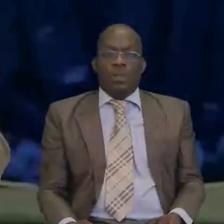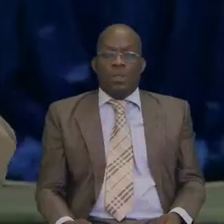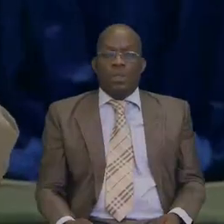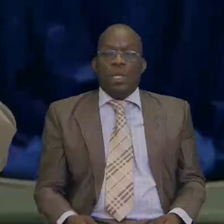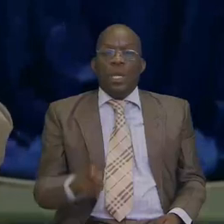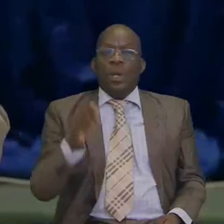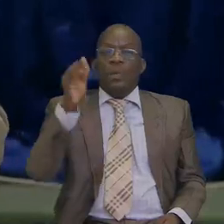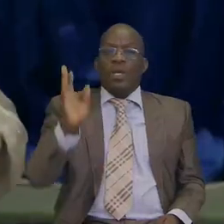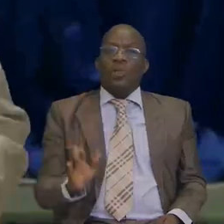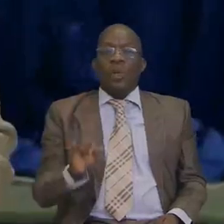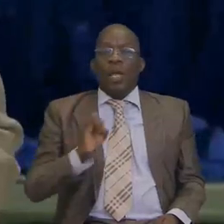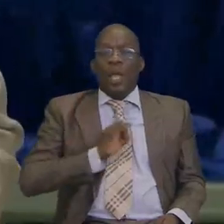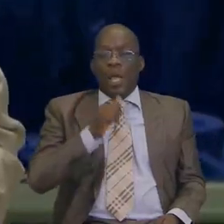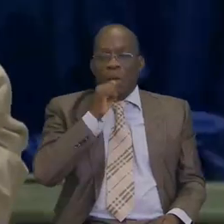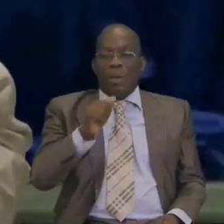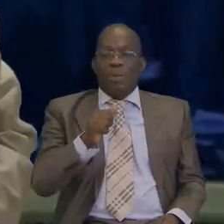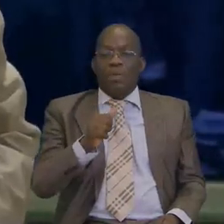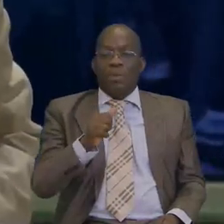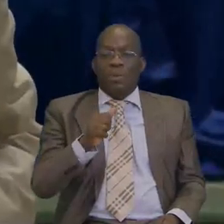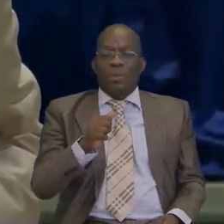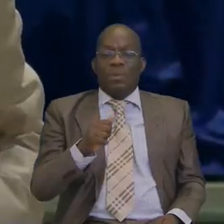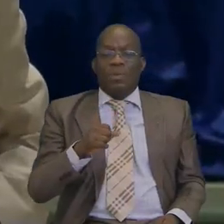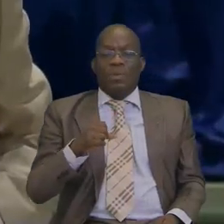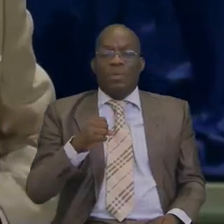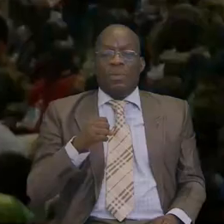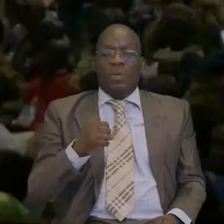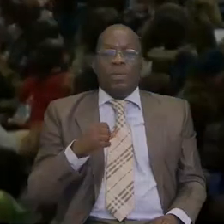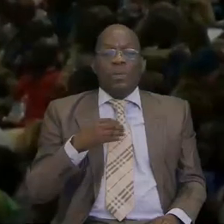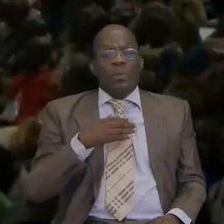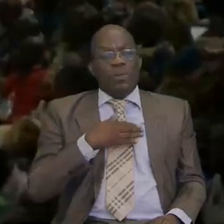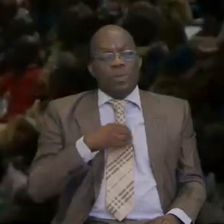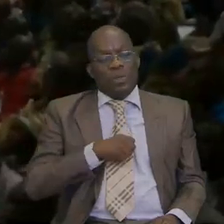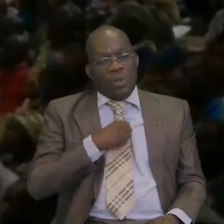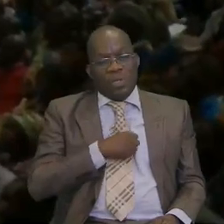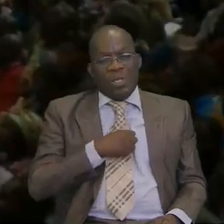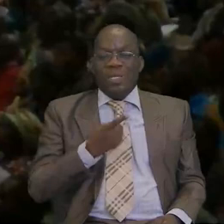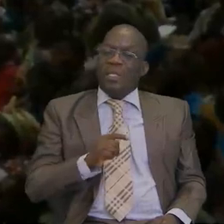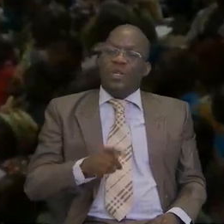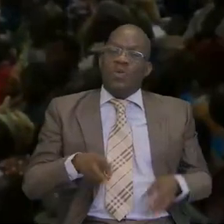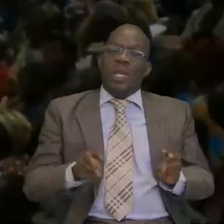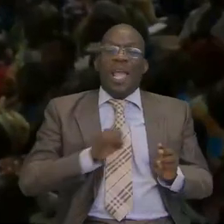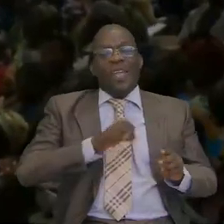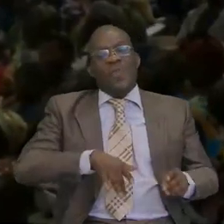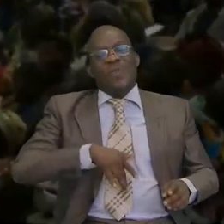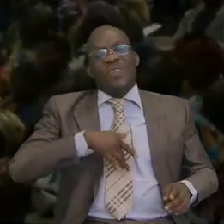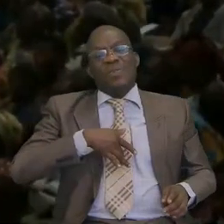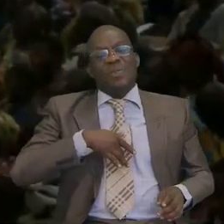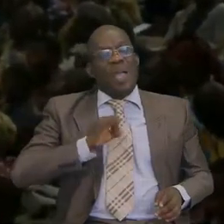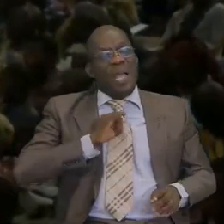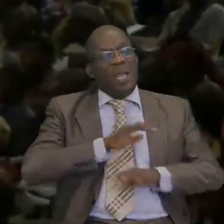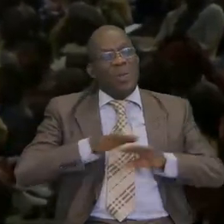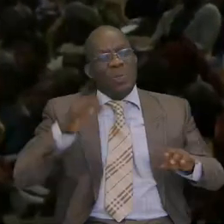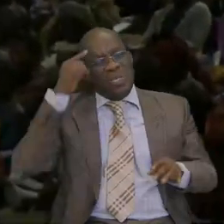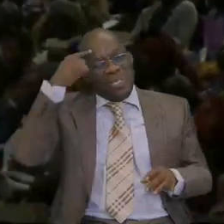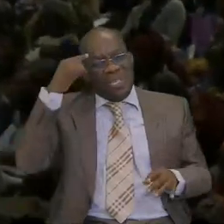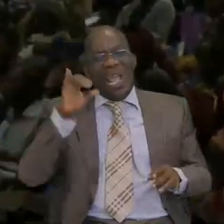Pasteur, oh, je suis désolé. Hein. Tel que je me sens en moi là, je ne pense pas que je peux diriger